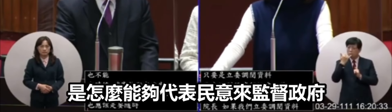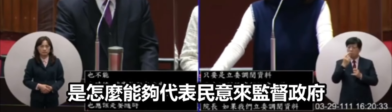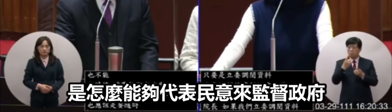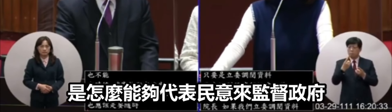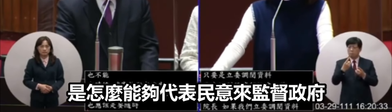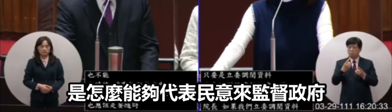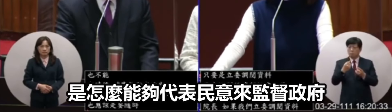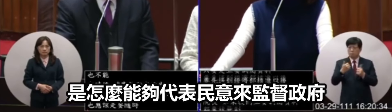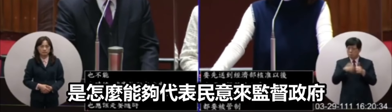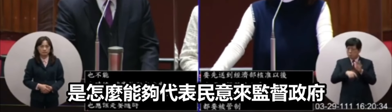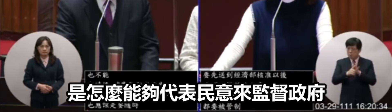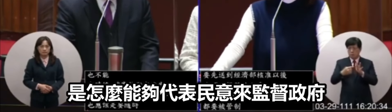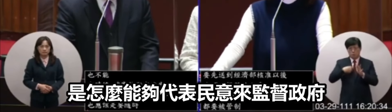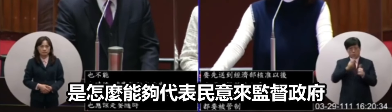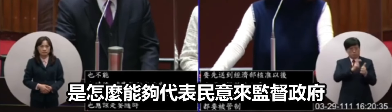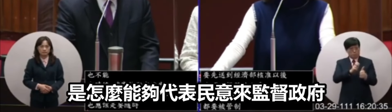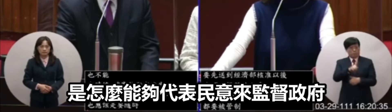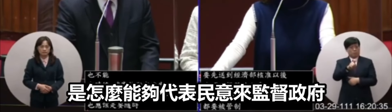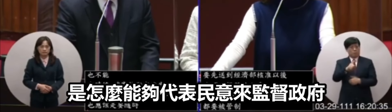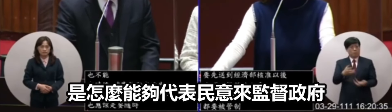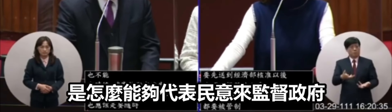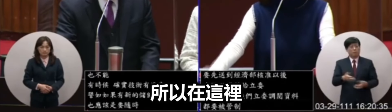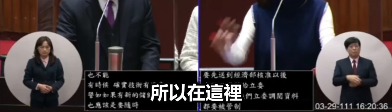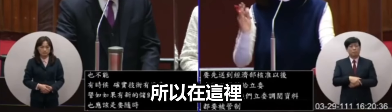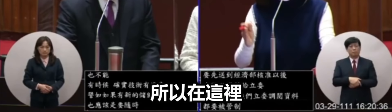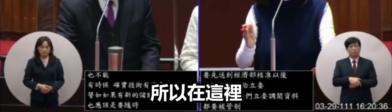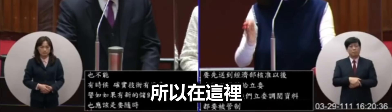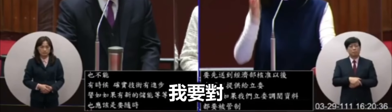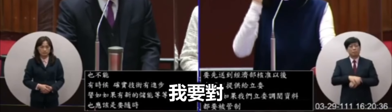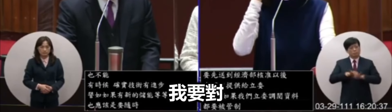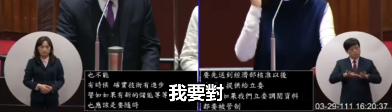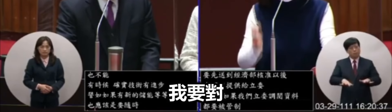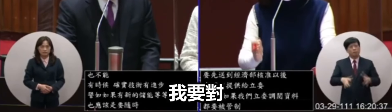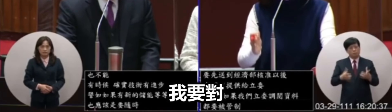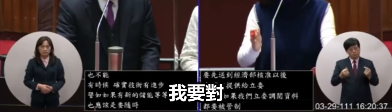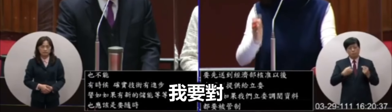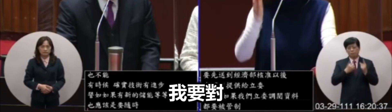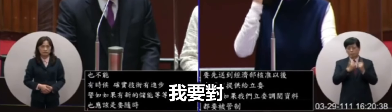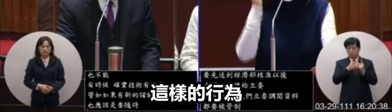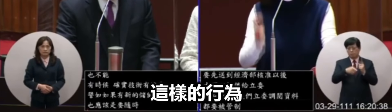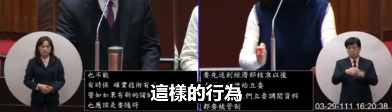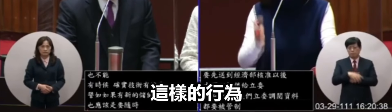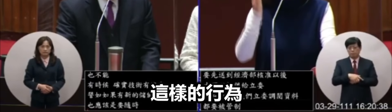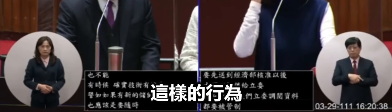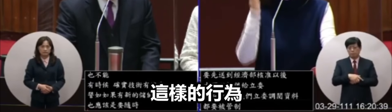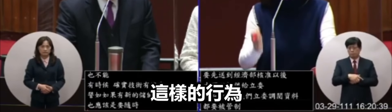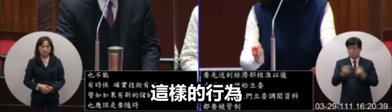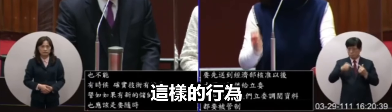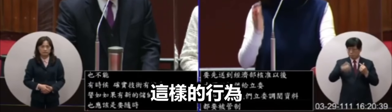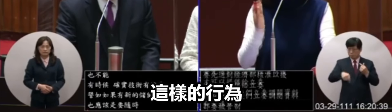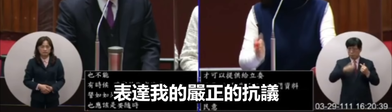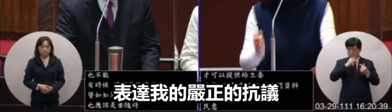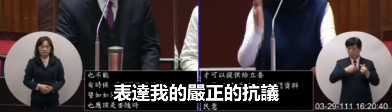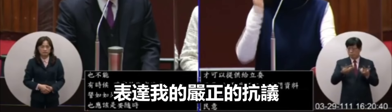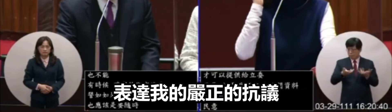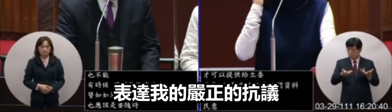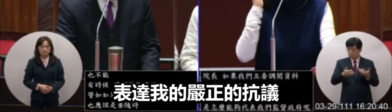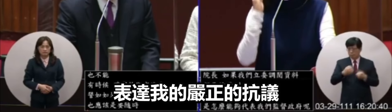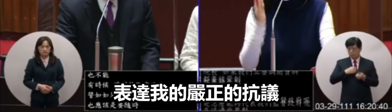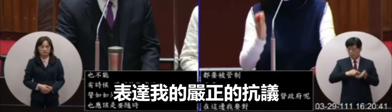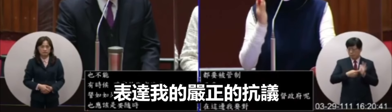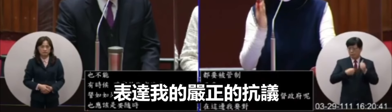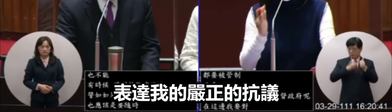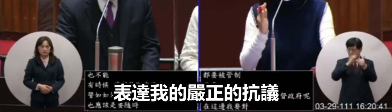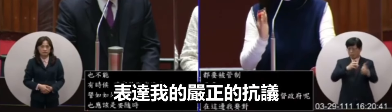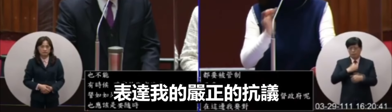表民意我们来监督政府呢？所以在这里我要对这样的行为表达我